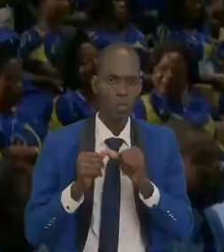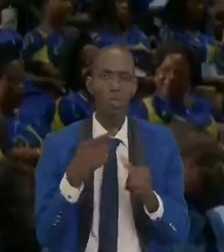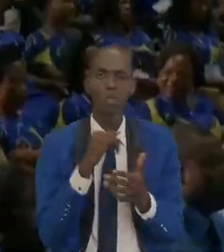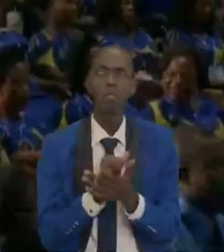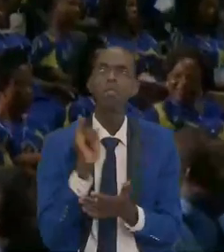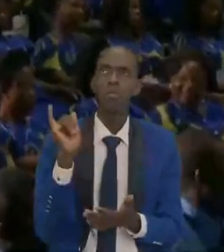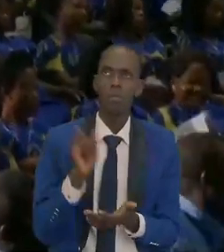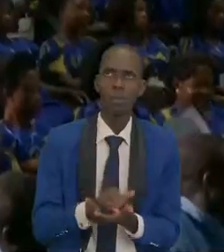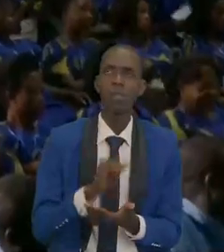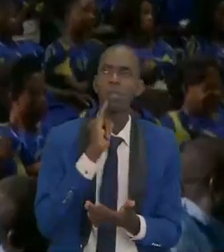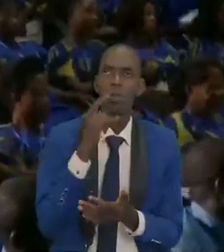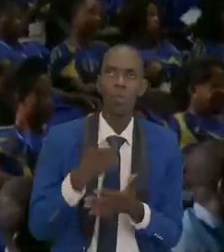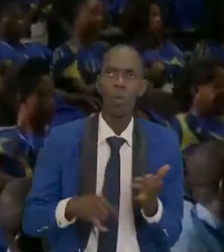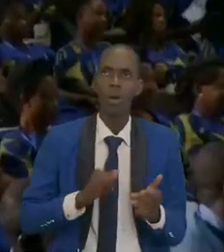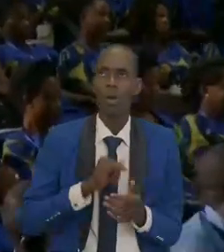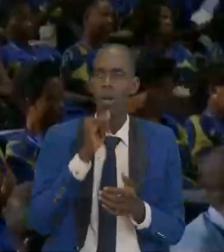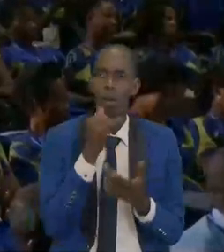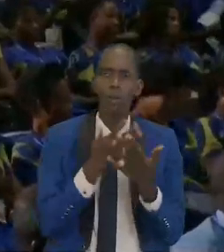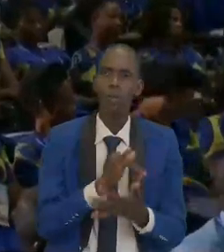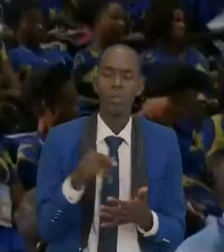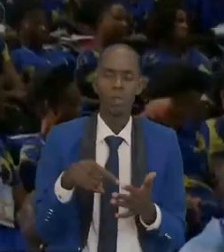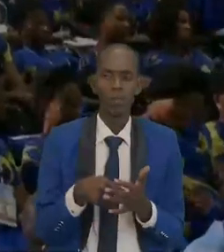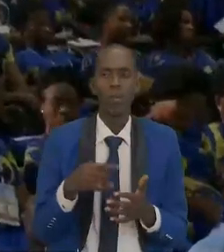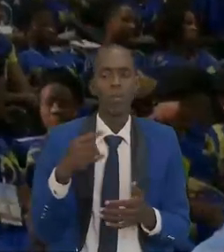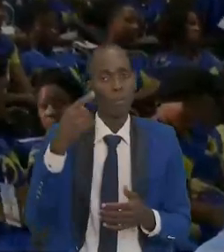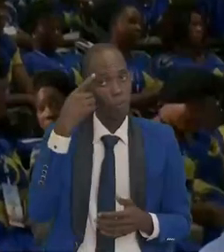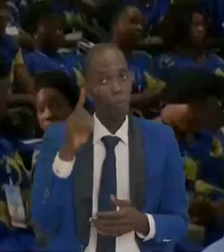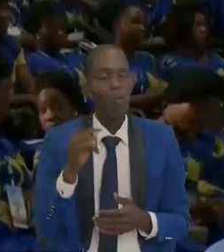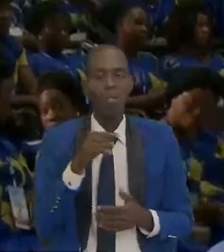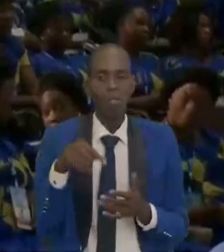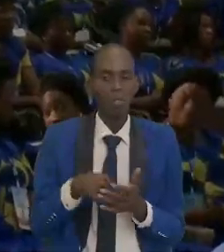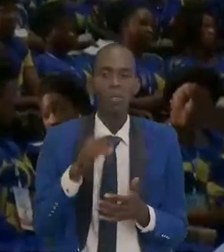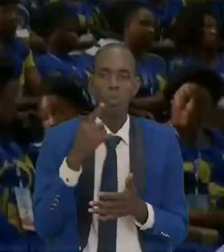j'attends. Et voici ce que j'aurai